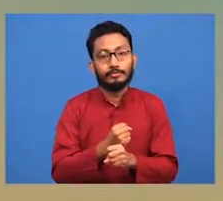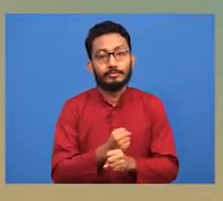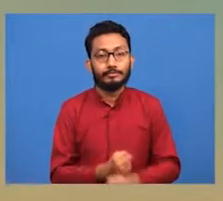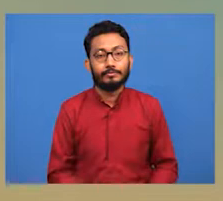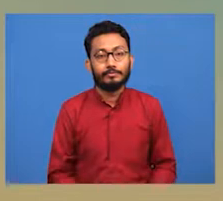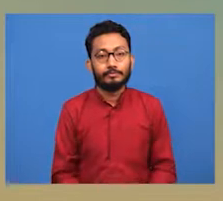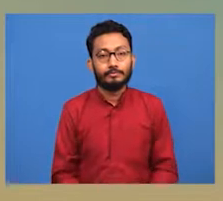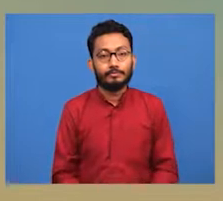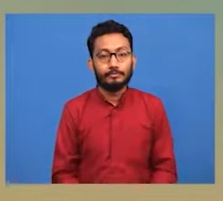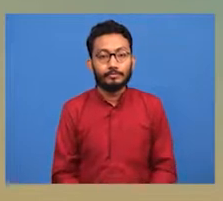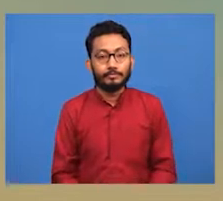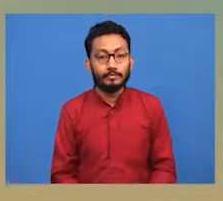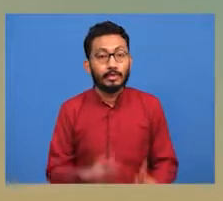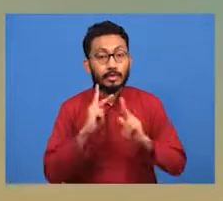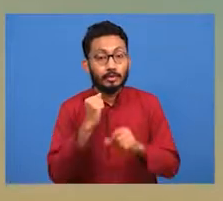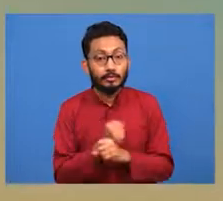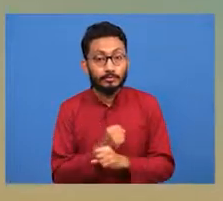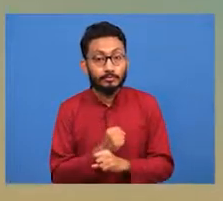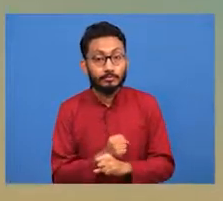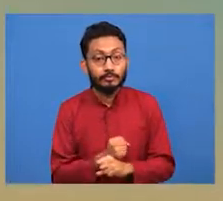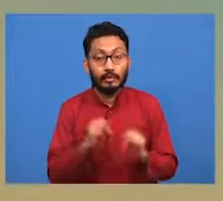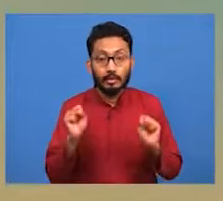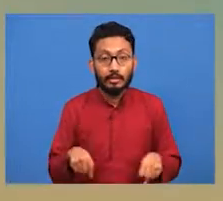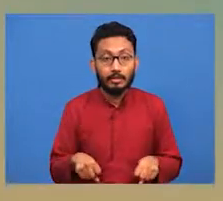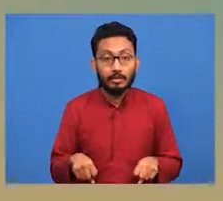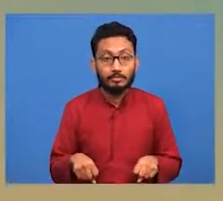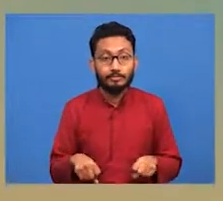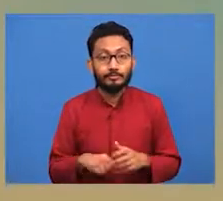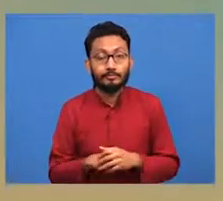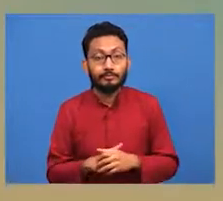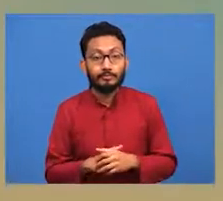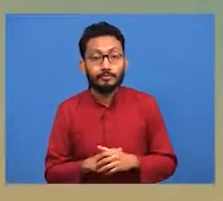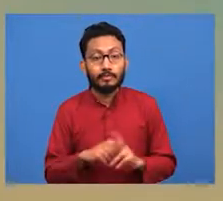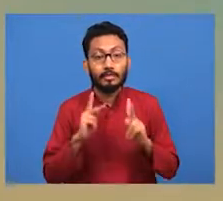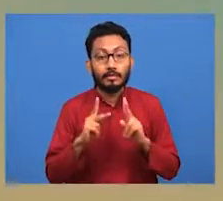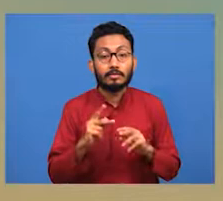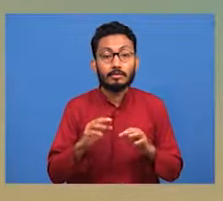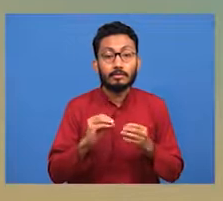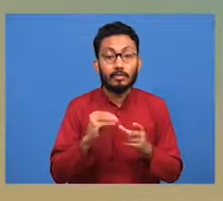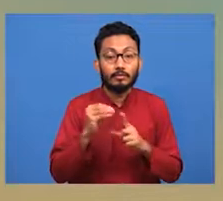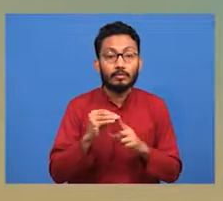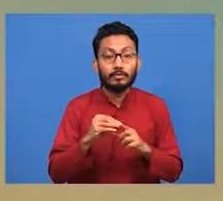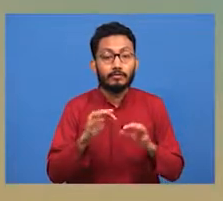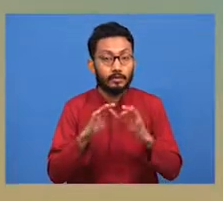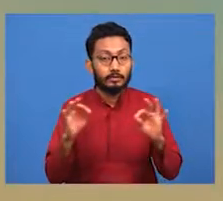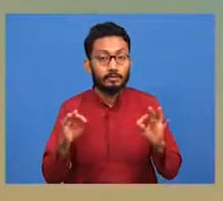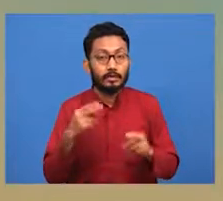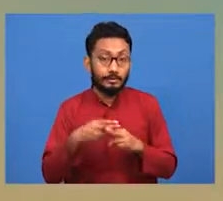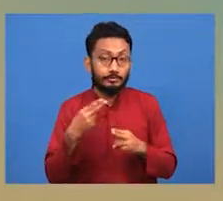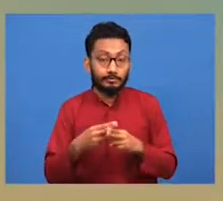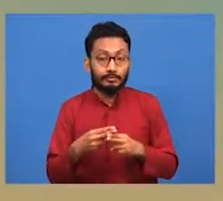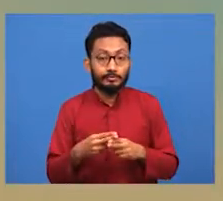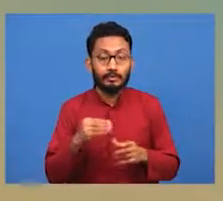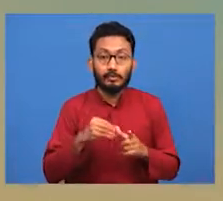Kata atau frasa boleh terdiri daripada kata atau frasa nama dan kata